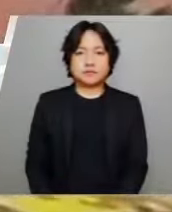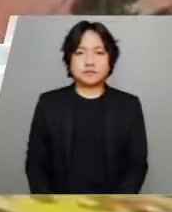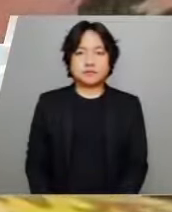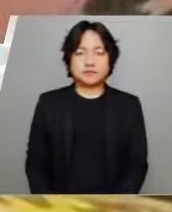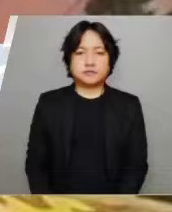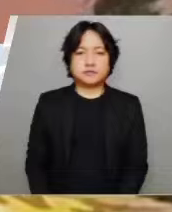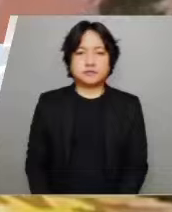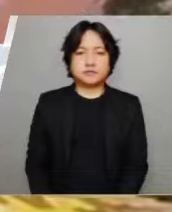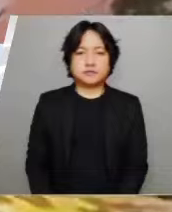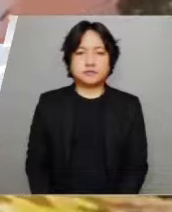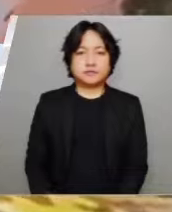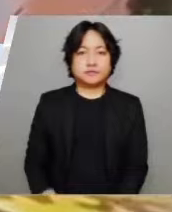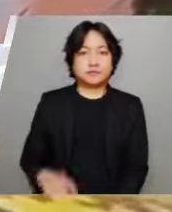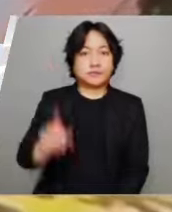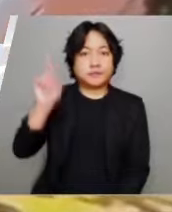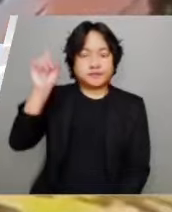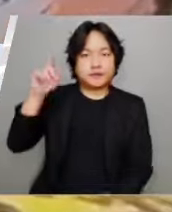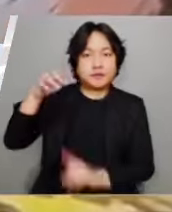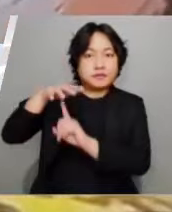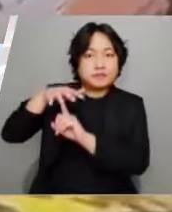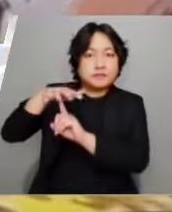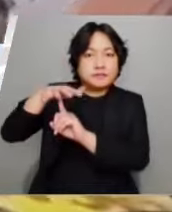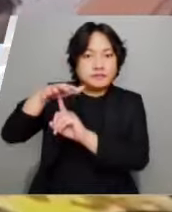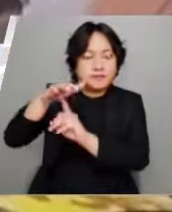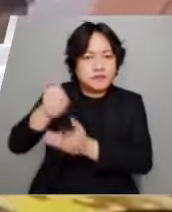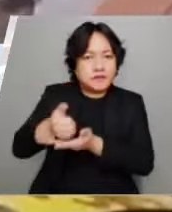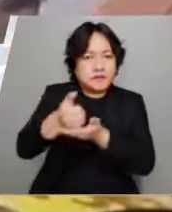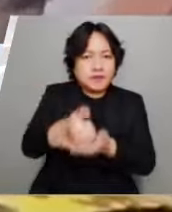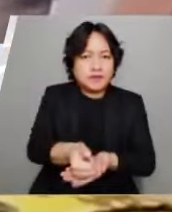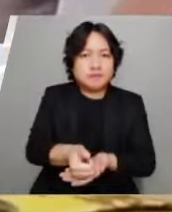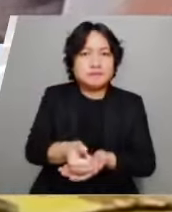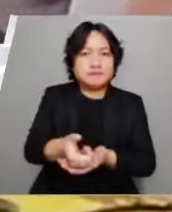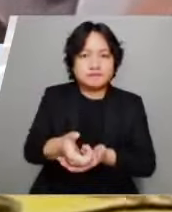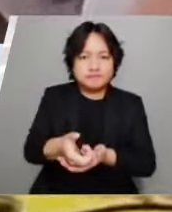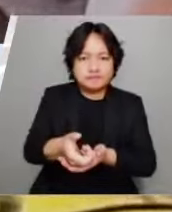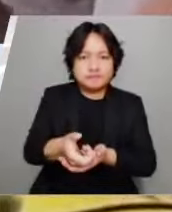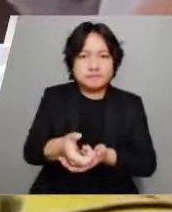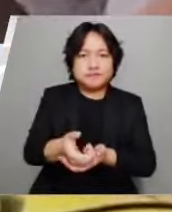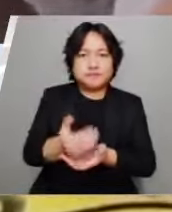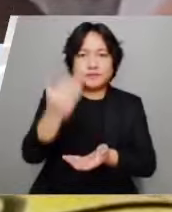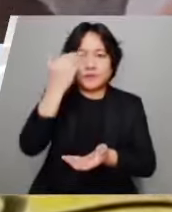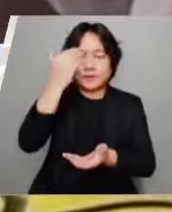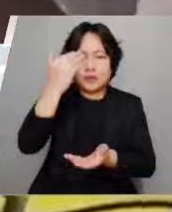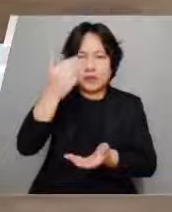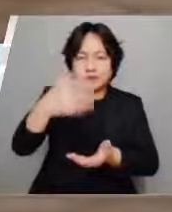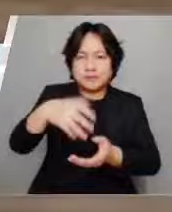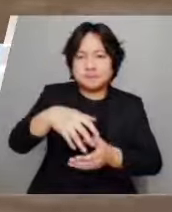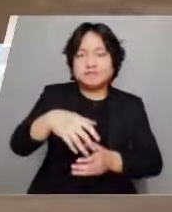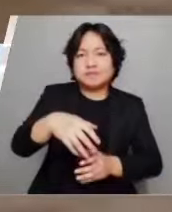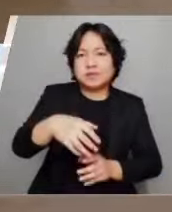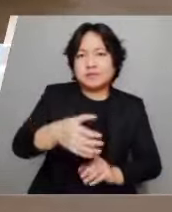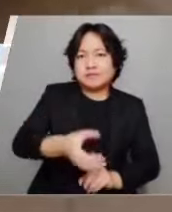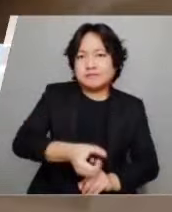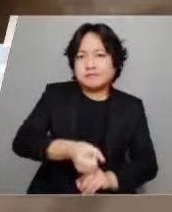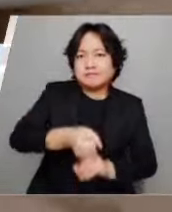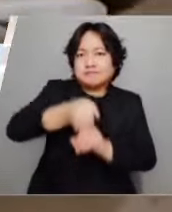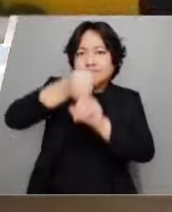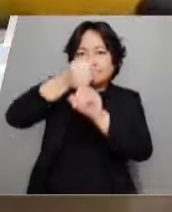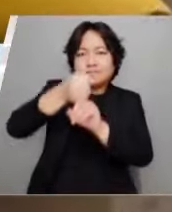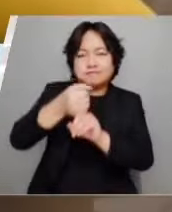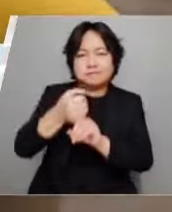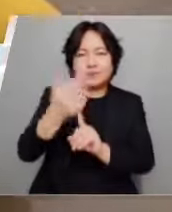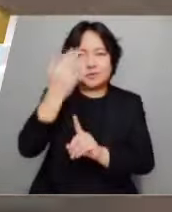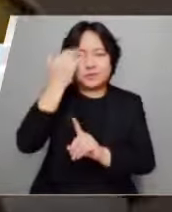Sa tulong po ng helicopter, dahan-dahang iniahon ng mga firefighter o bumbero mula sa malawak na baha ang